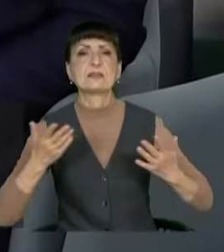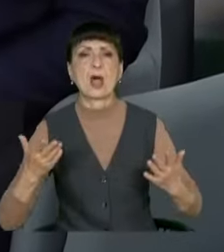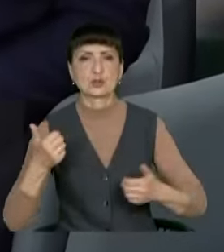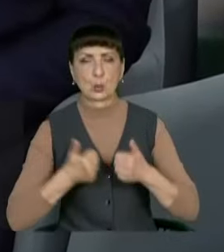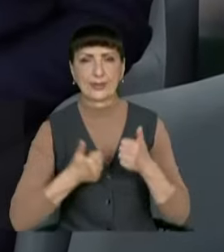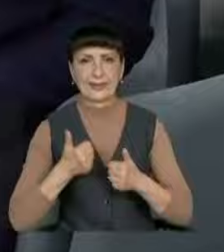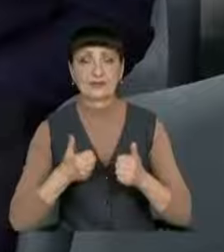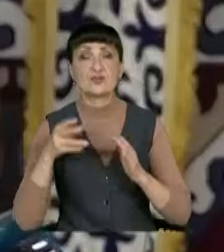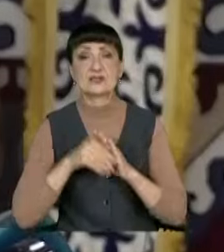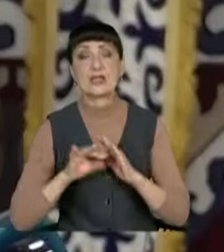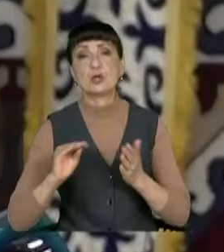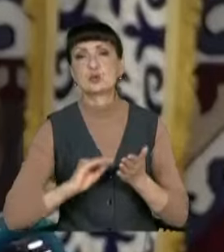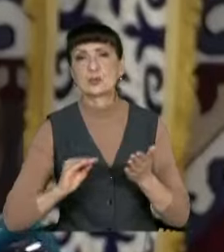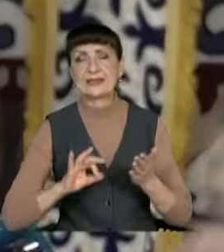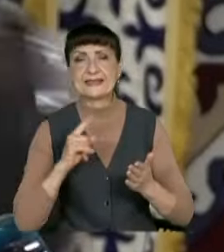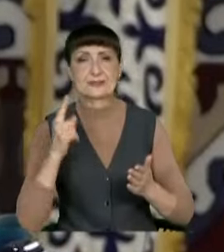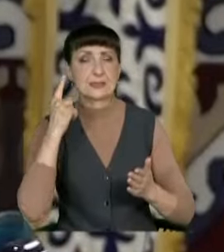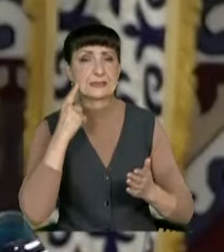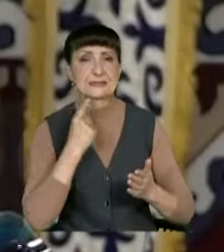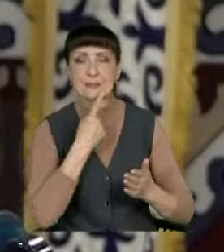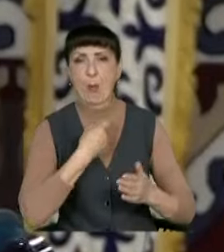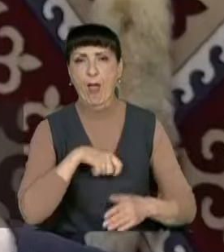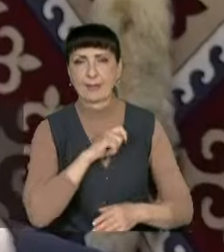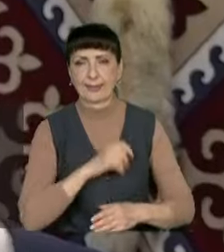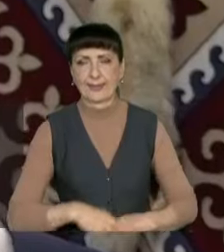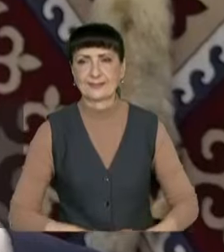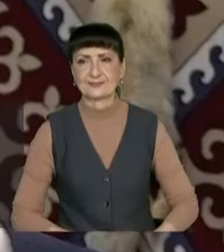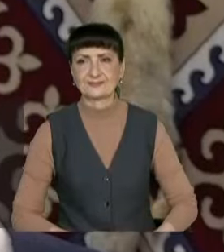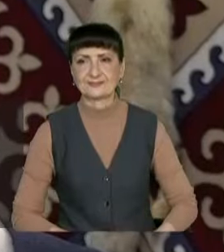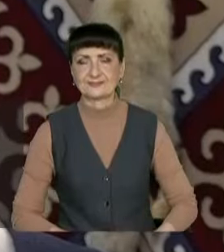В их числе и журналист из Испании Джордж Рая.